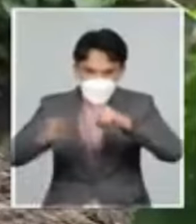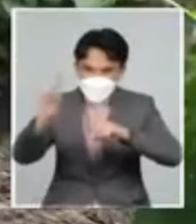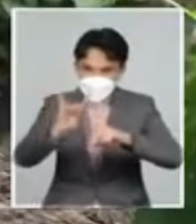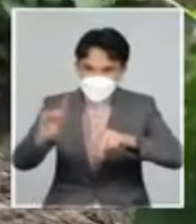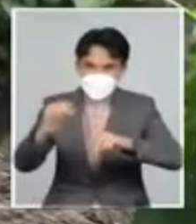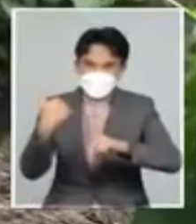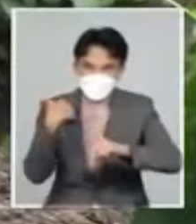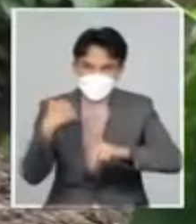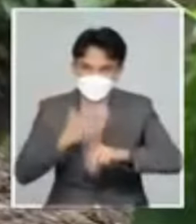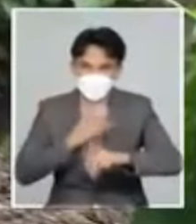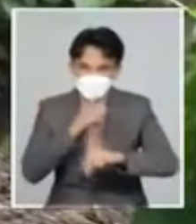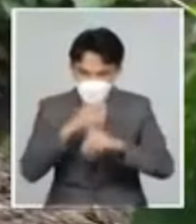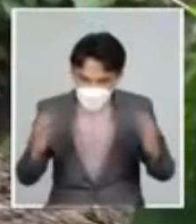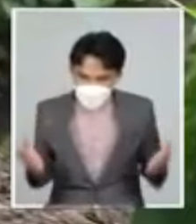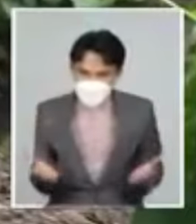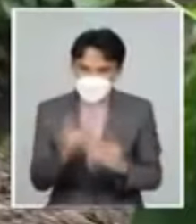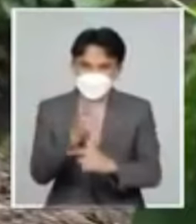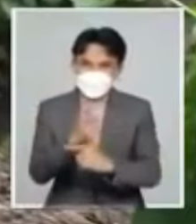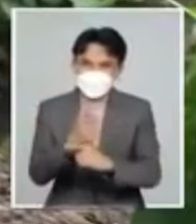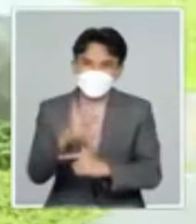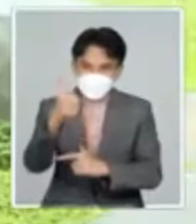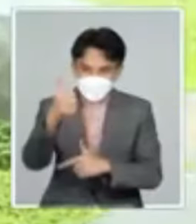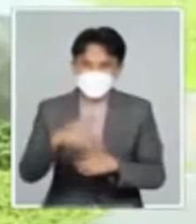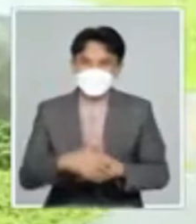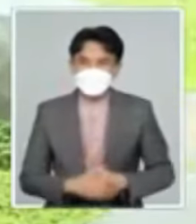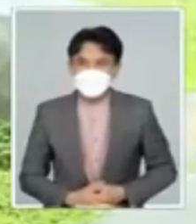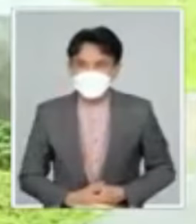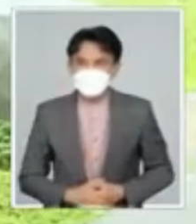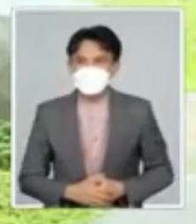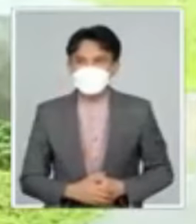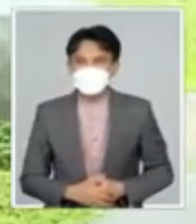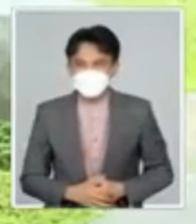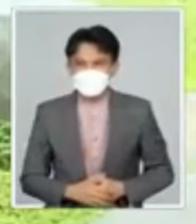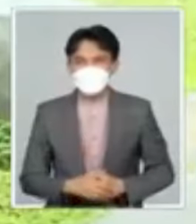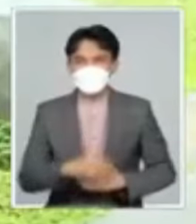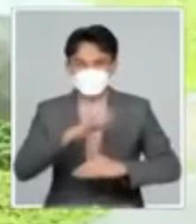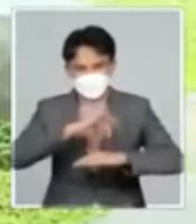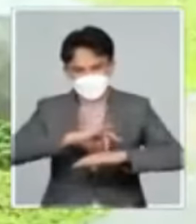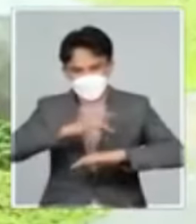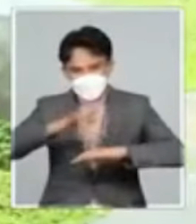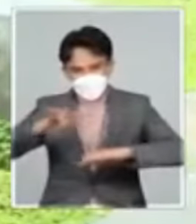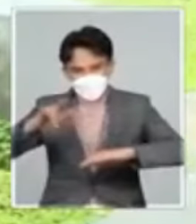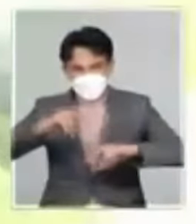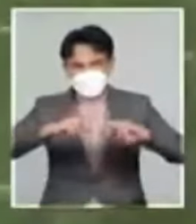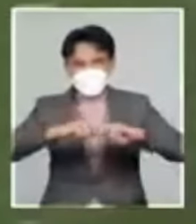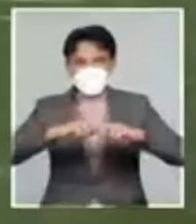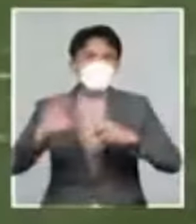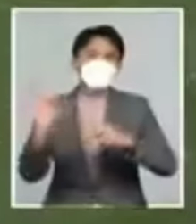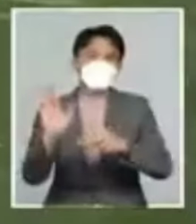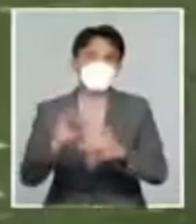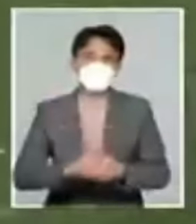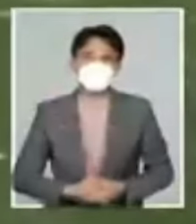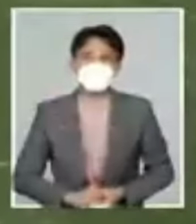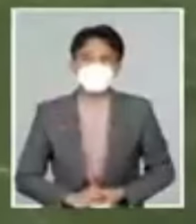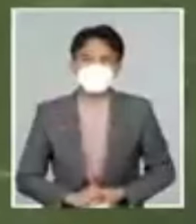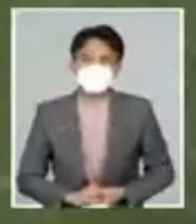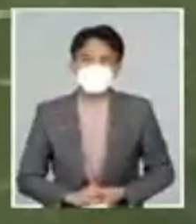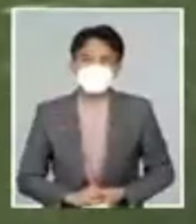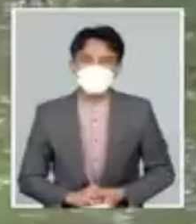ควรที่จะผลักดันให้เพาะพันธุ์ได้เพราะฉะนั้นเนี่ยเราจะได้ไม่ต้องไปยุ่งกับตัวเงินตัวทองที่อยู่ตามธรรมชาติอยู่ในป่า